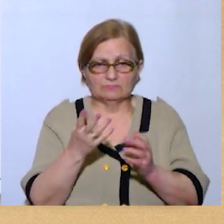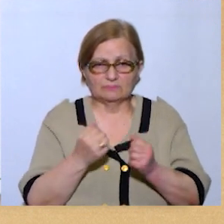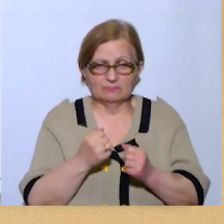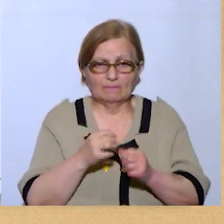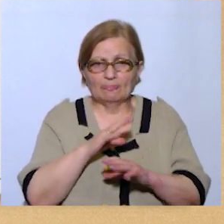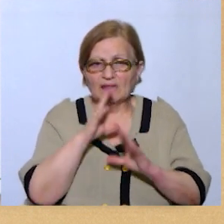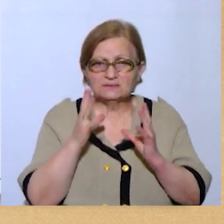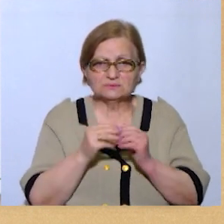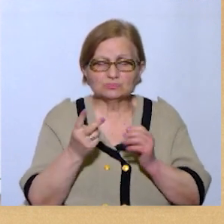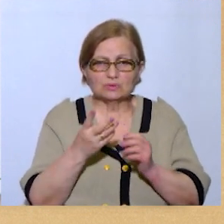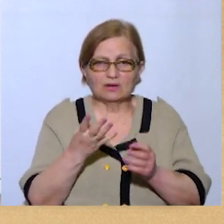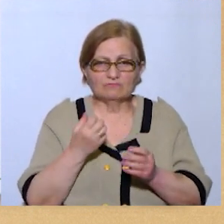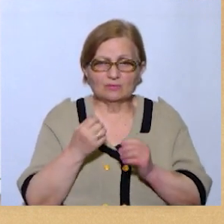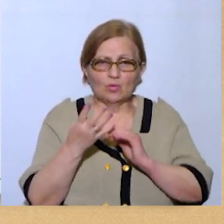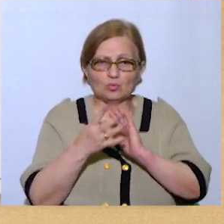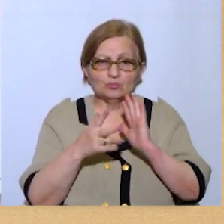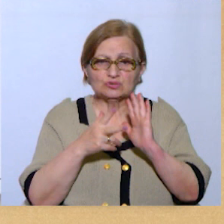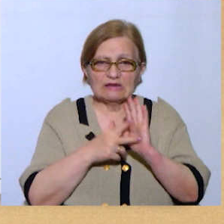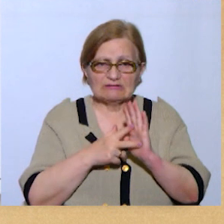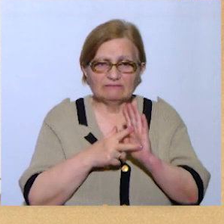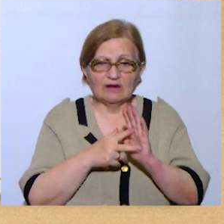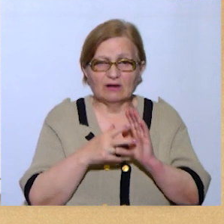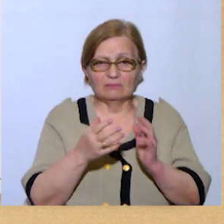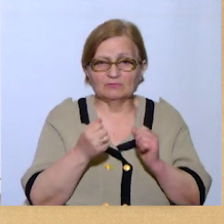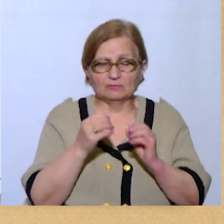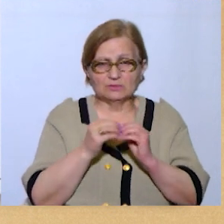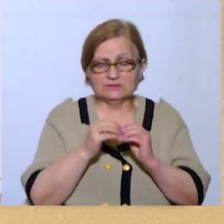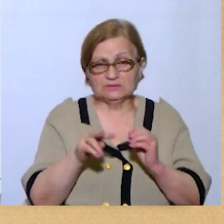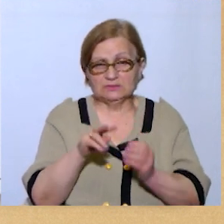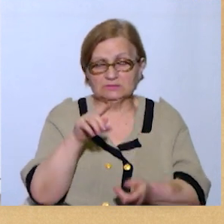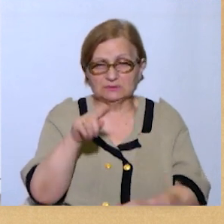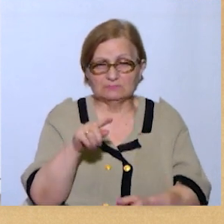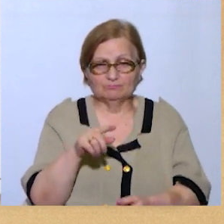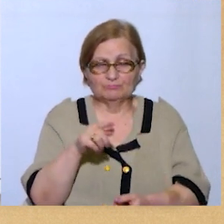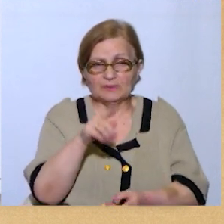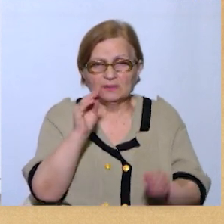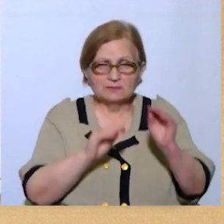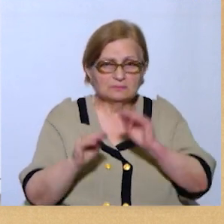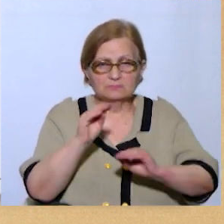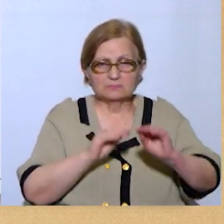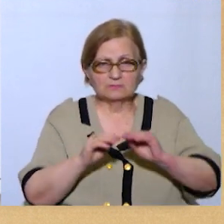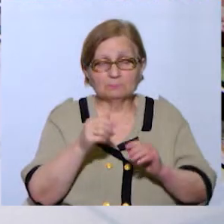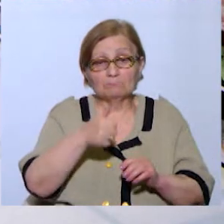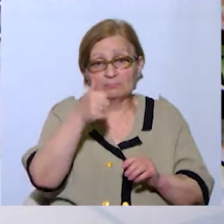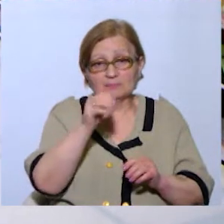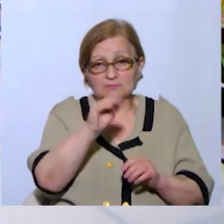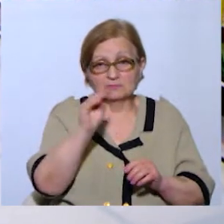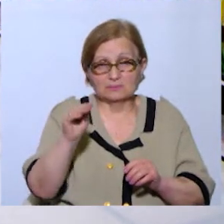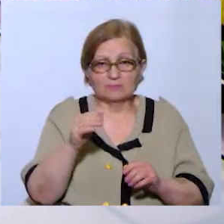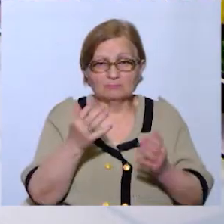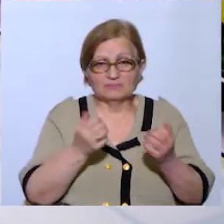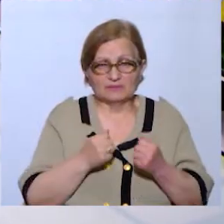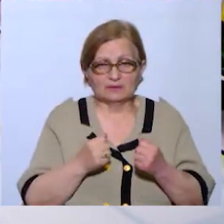მიიღონ 48%-იანი 10 ლიტრი. ეს მონაცემები ჩავსვათ თავდაპირველ ტოლობაში, მაშასადამე